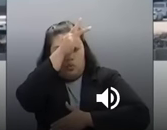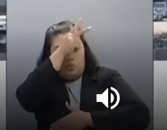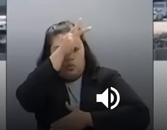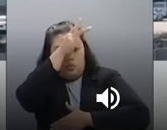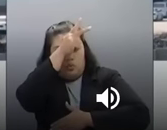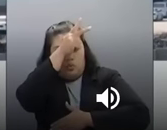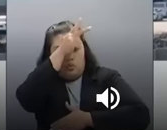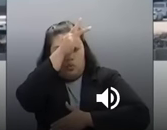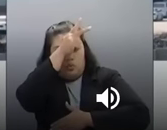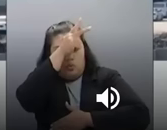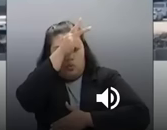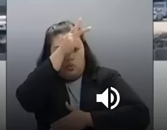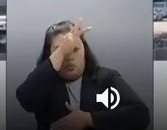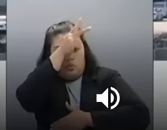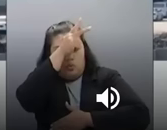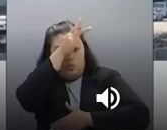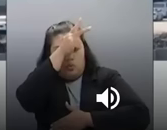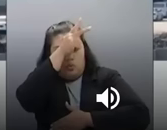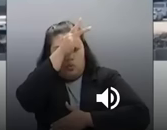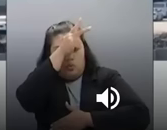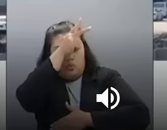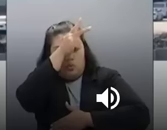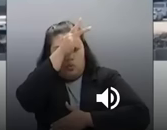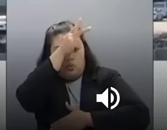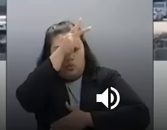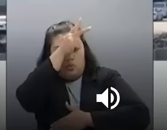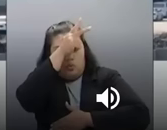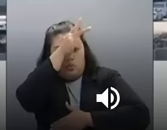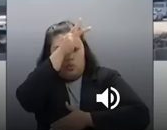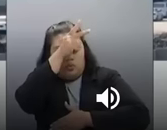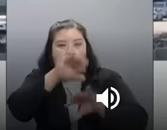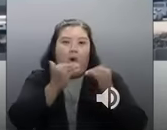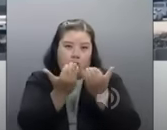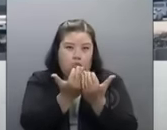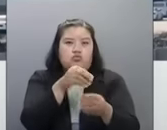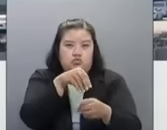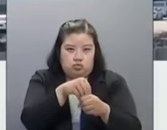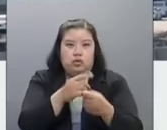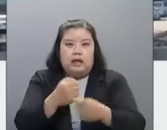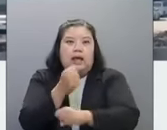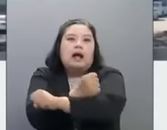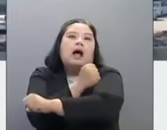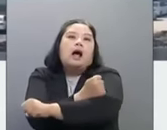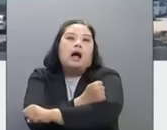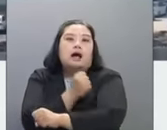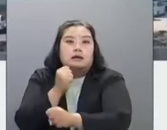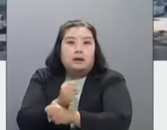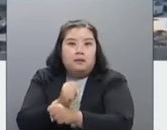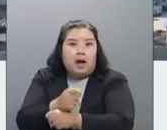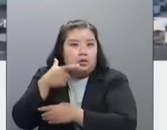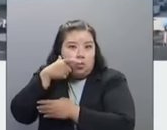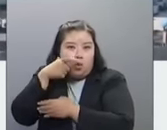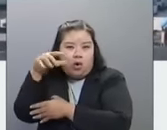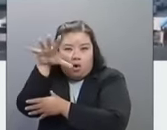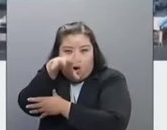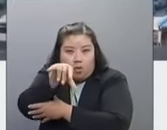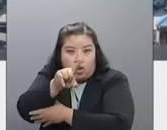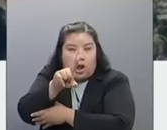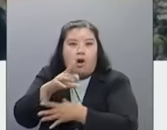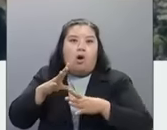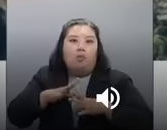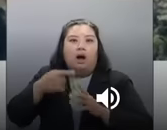กลุดูจีนอตรุปวนดุกลุดูจีที่ผ้าอู้เวดาอัลลอฮ ์ที่ลูกจ้างทำงานสแกมเมอร์ออนไลน์จะอยู่ในหอ